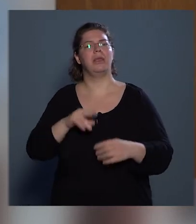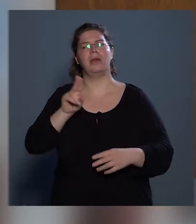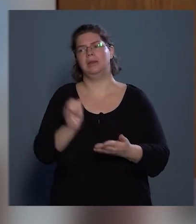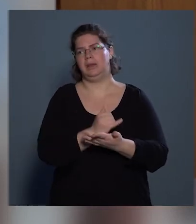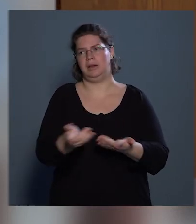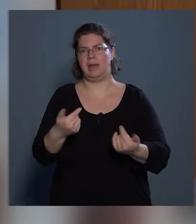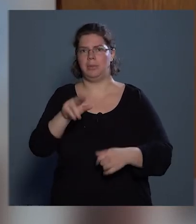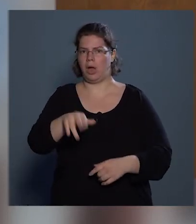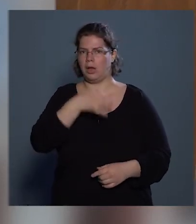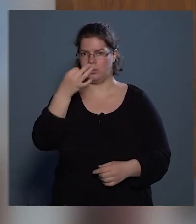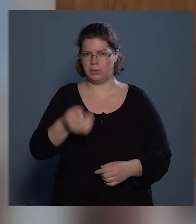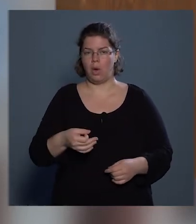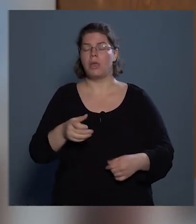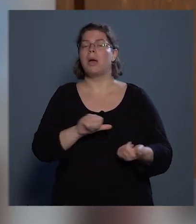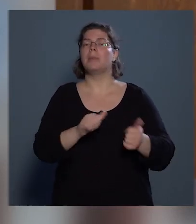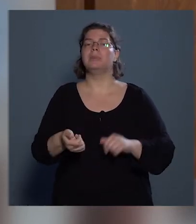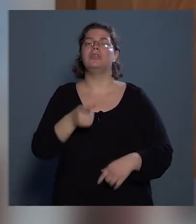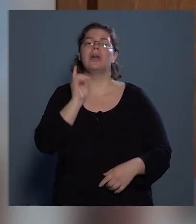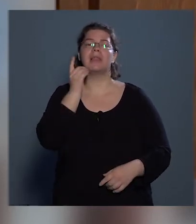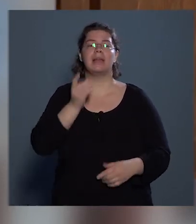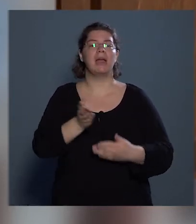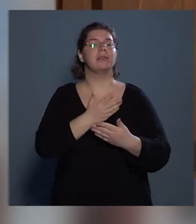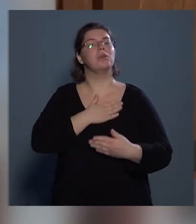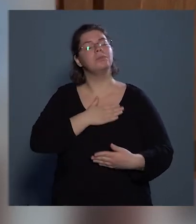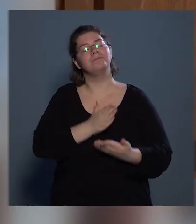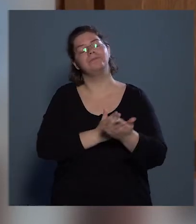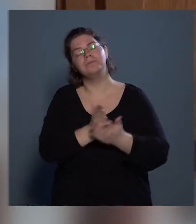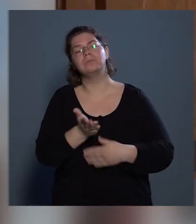baptista szeretetszolgálat meg akarta erősíteni